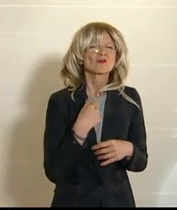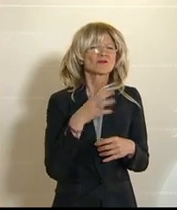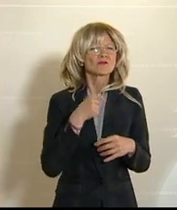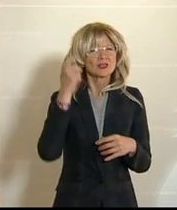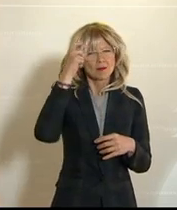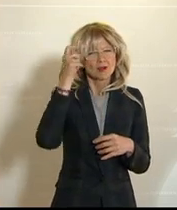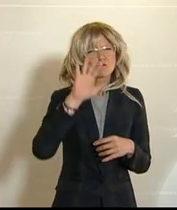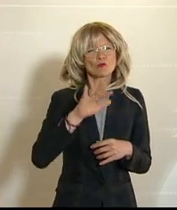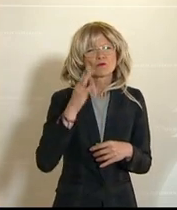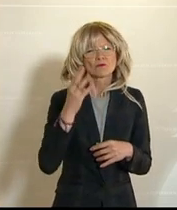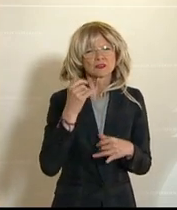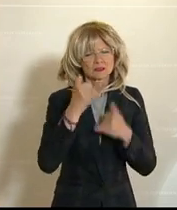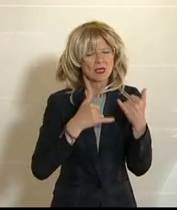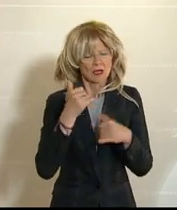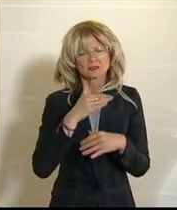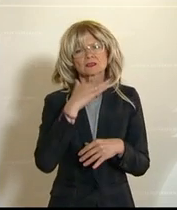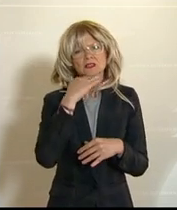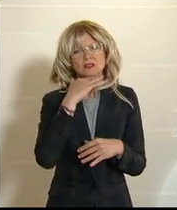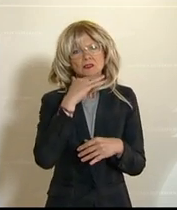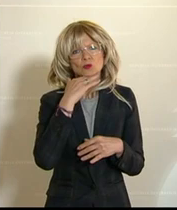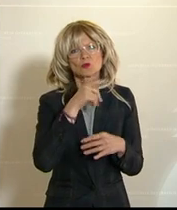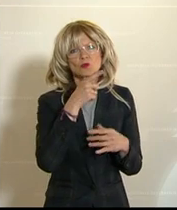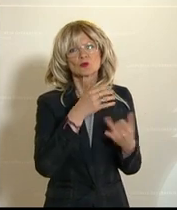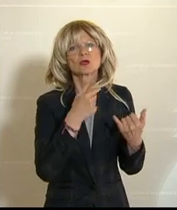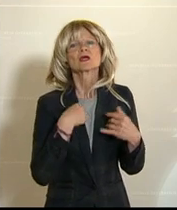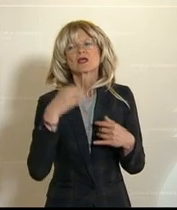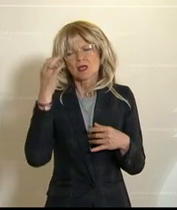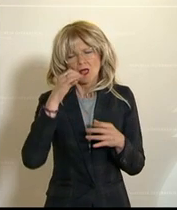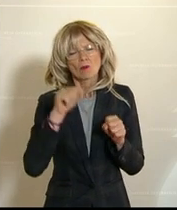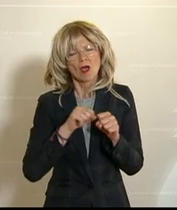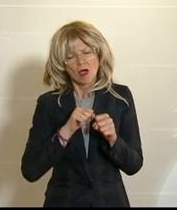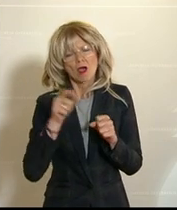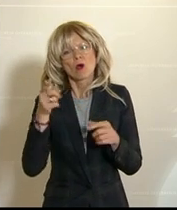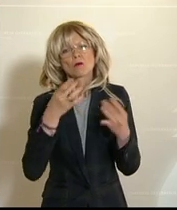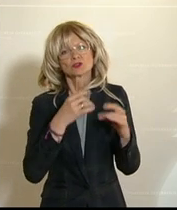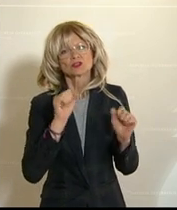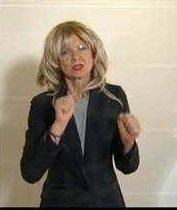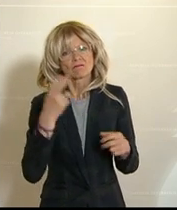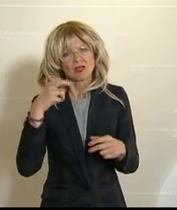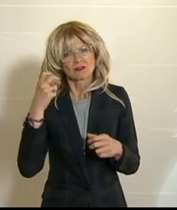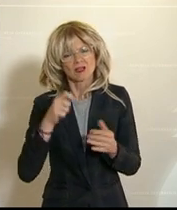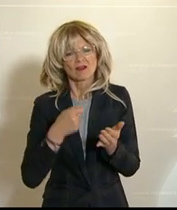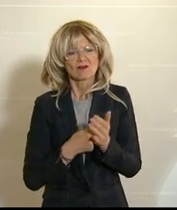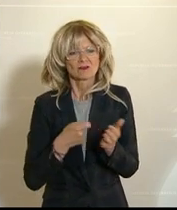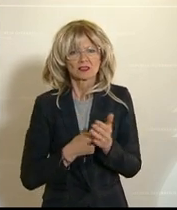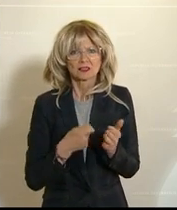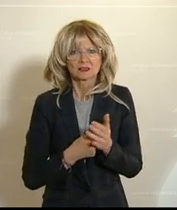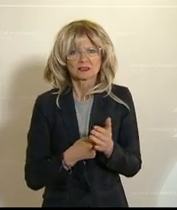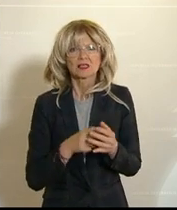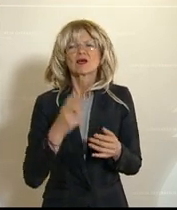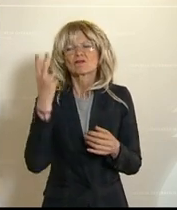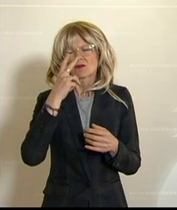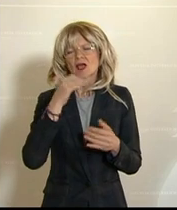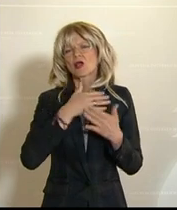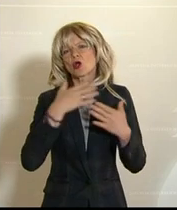sind genug. Ich glaube auch, dass die Pensionen finanzierbar sein werden. Natürlich sind das große Ausgaben. Was wir, glaube ich, angehen